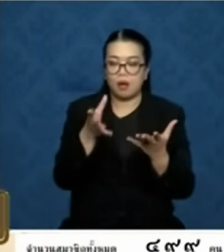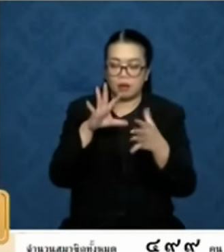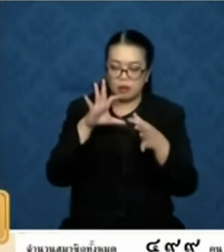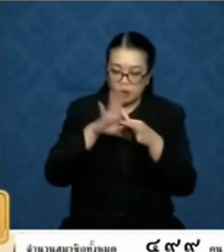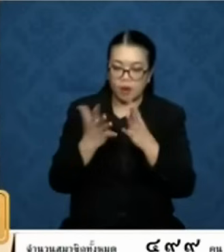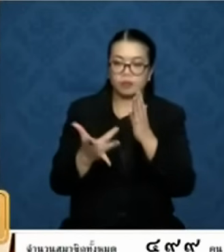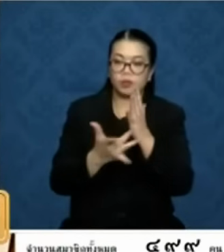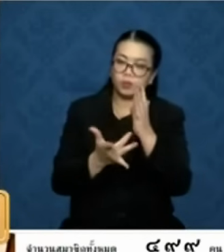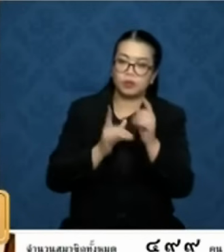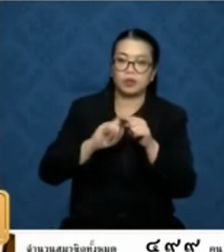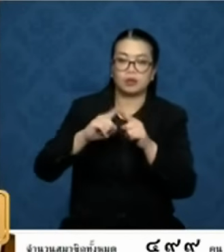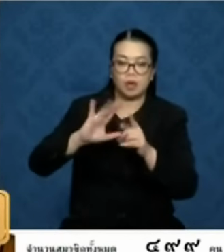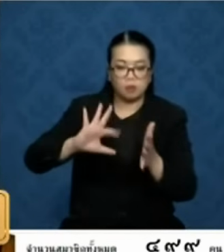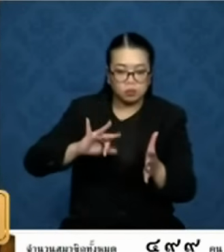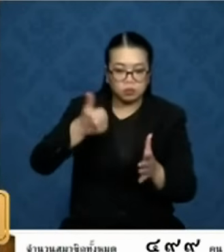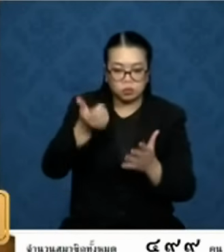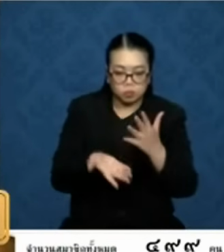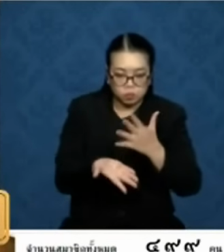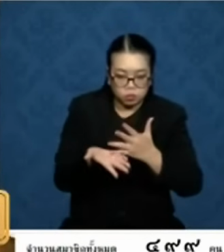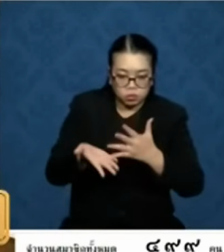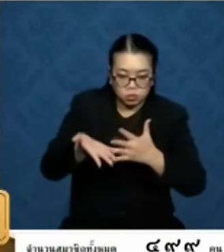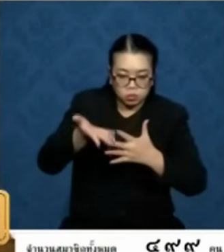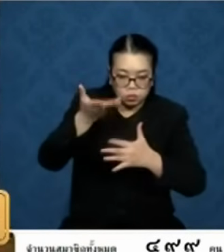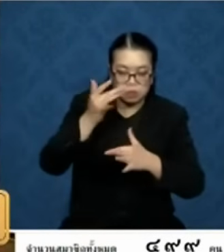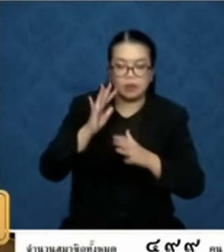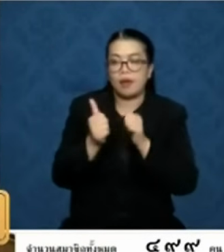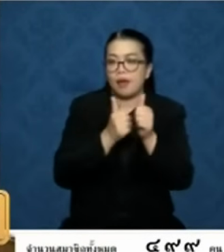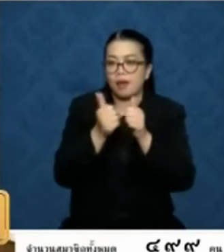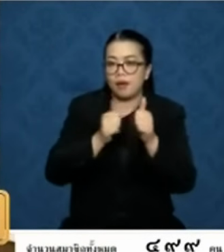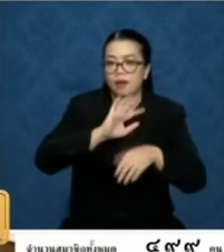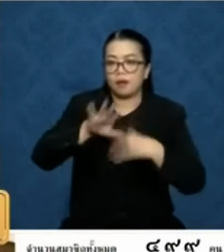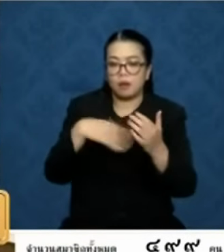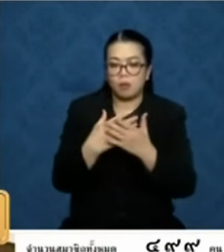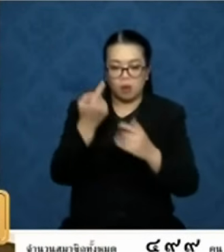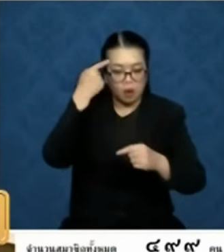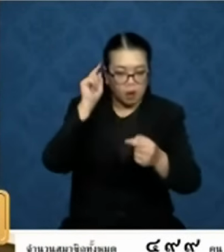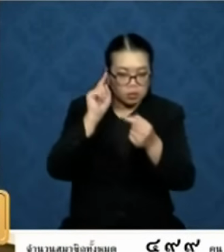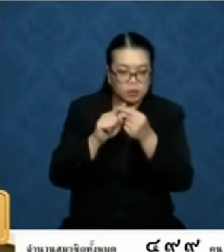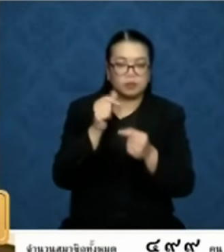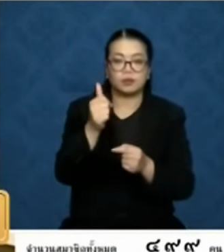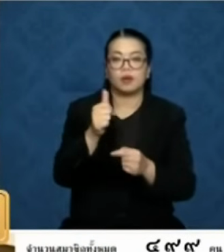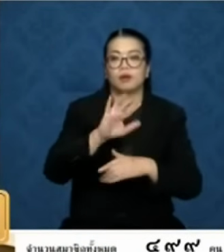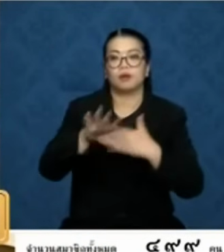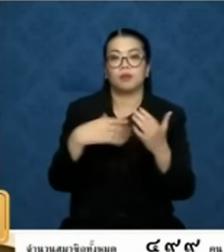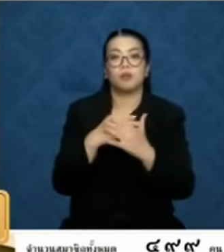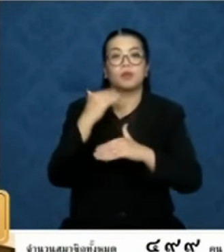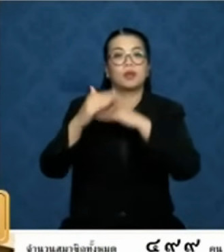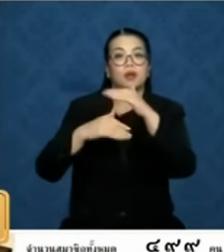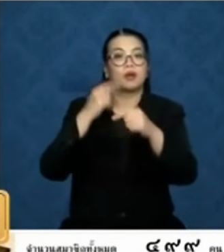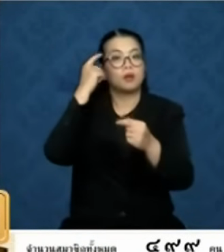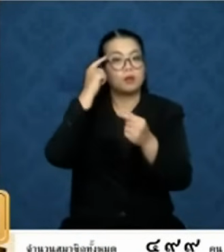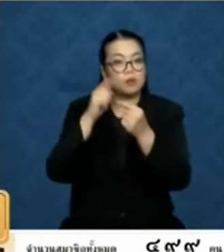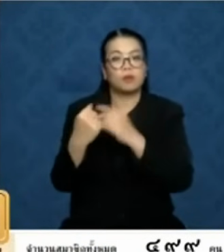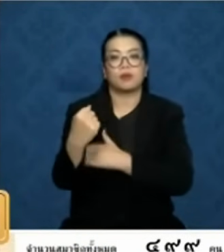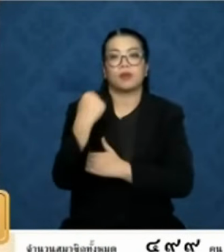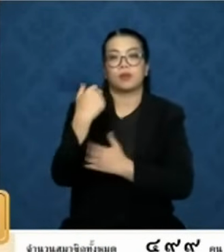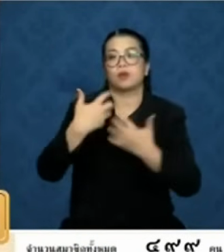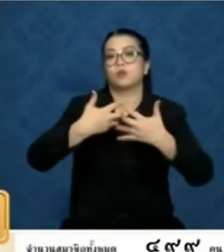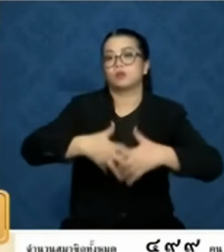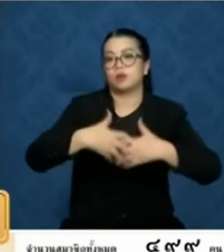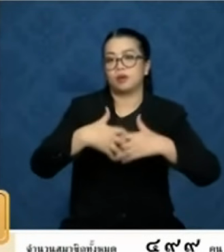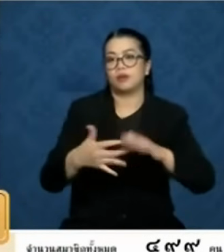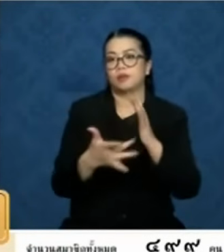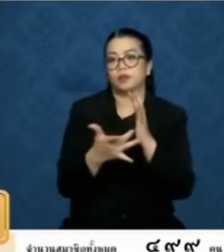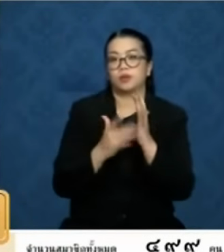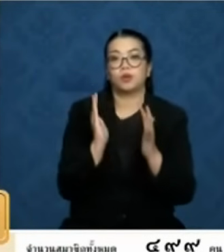าพและพัฒนากำลังคนเพื่อสร้างความสามารถในการแข่งขันภาคอุตสาหกรรมตลอดจนพัฒนาต่อยอดความเข้มแข็งอุตสาหกรรมและยกระดับ